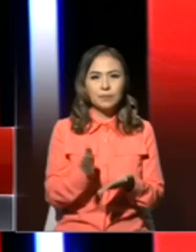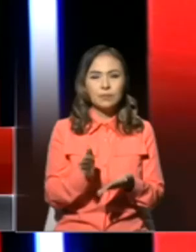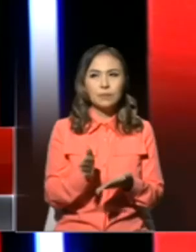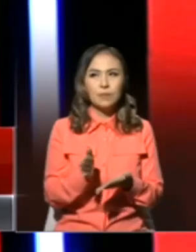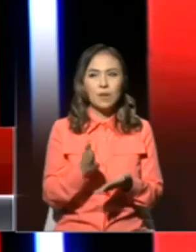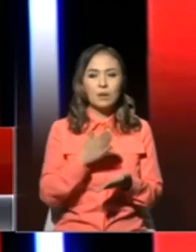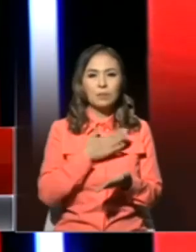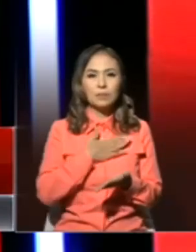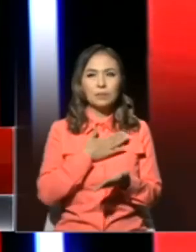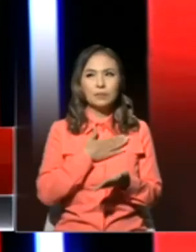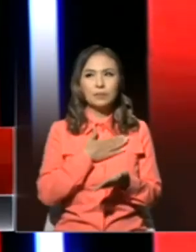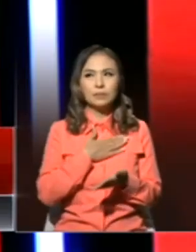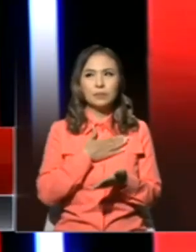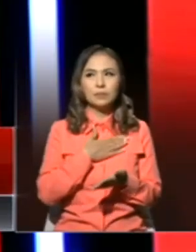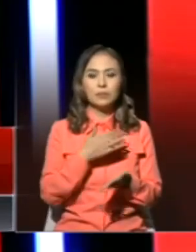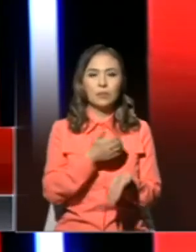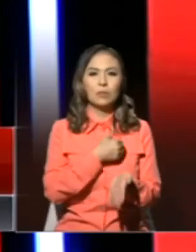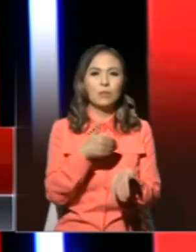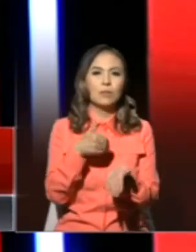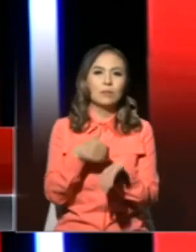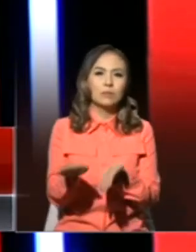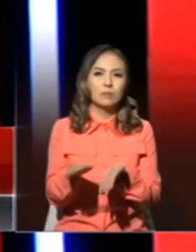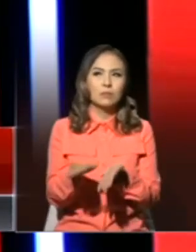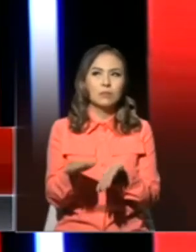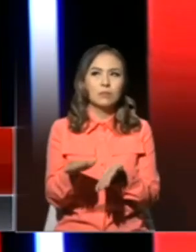Ал біз содан бас тартпақшымыз.